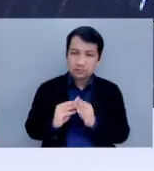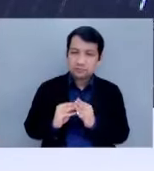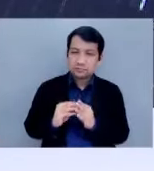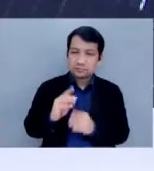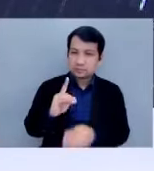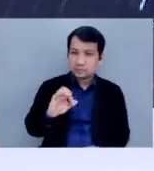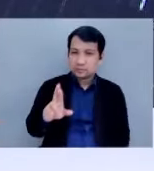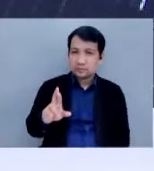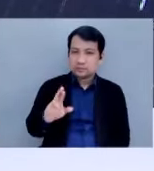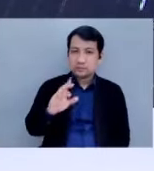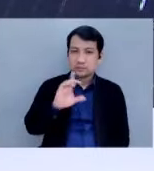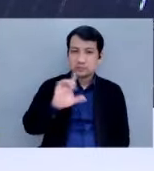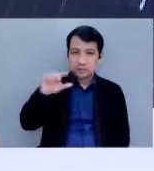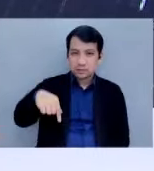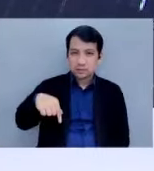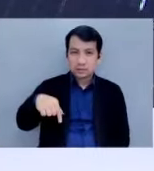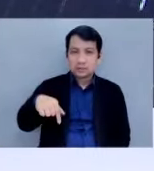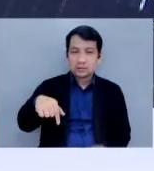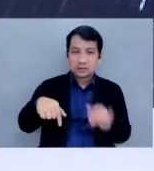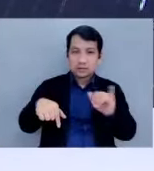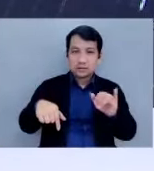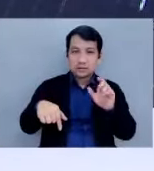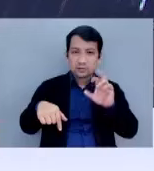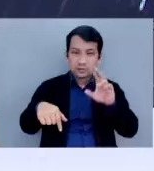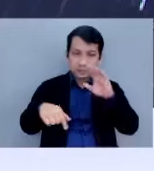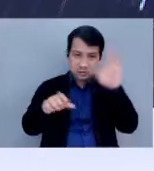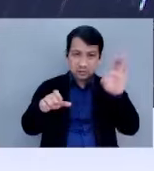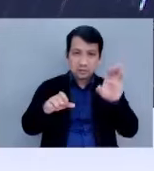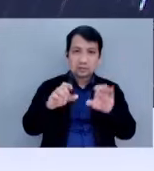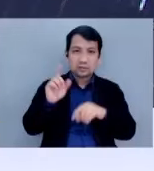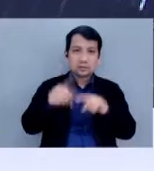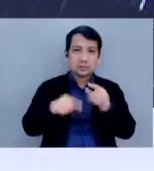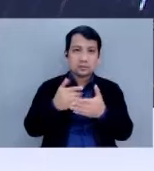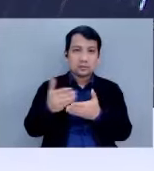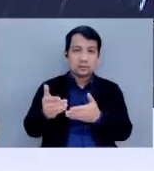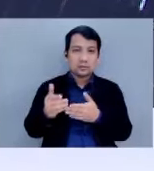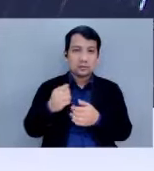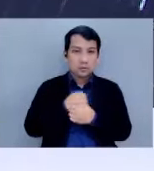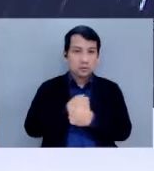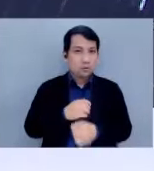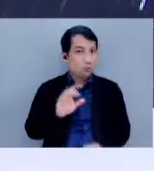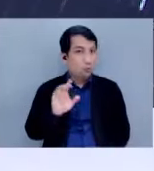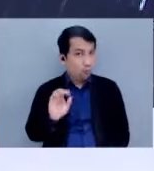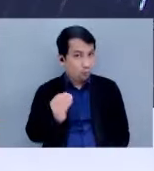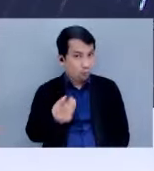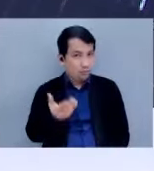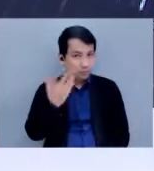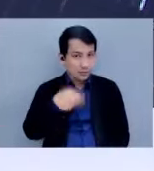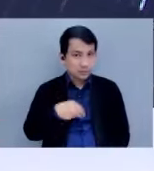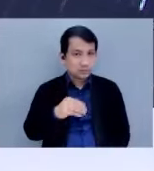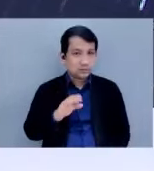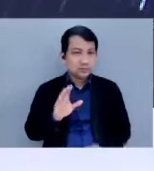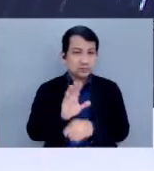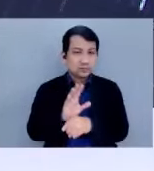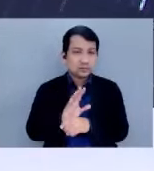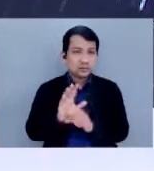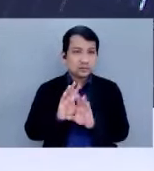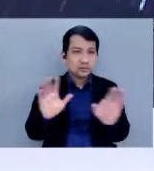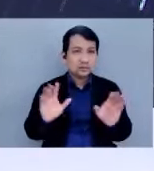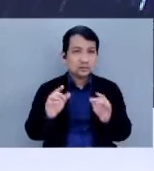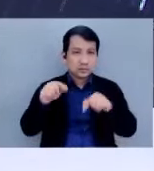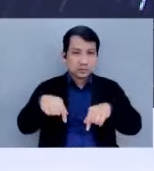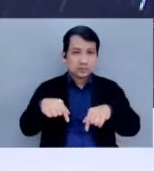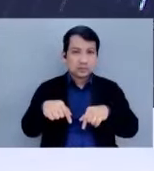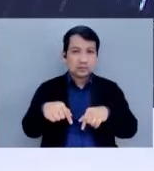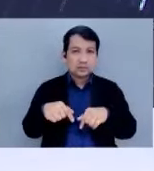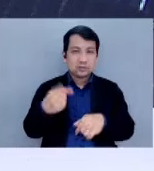Batang Quiapo at Star Creative show na Can't Buy Me Love. O diba? At yan po ang latest and hottest sa showbiz. Tonight ako